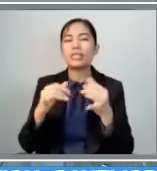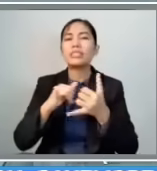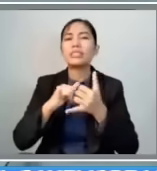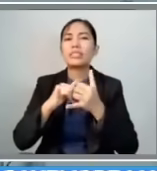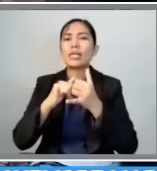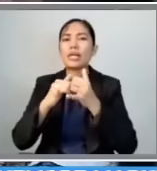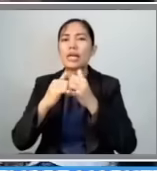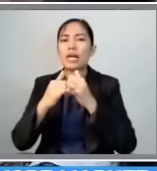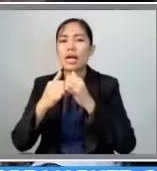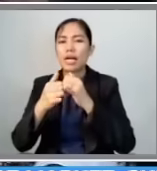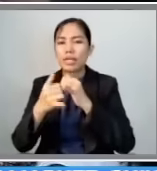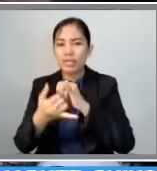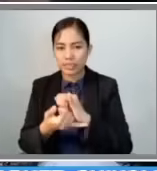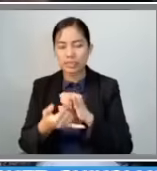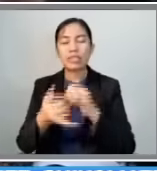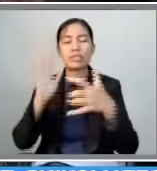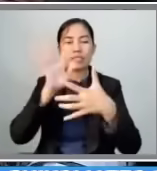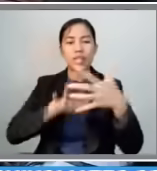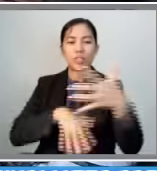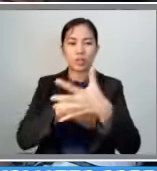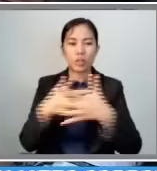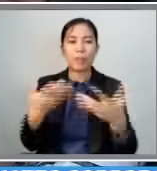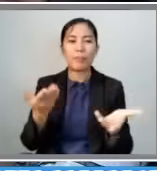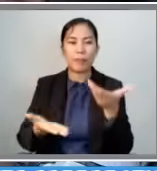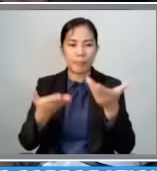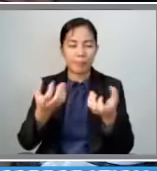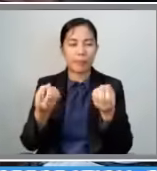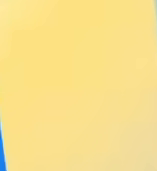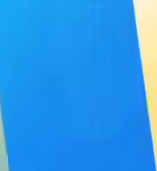nagbabalita para sa GMA Integrated News.